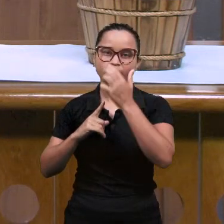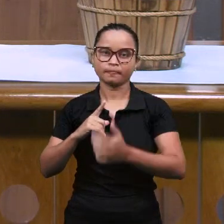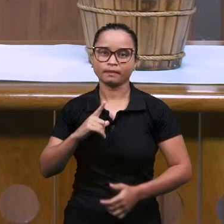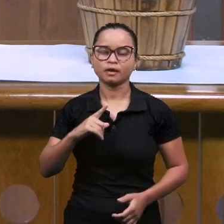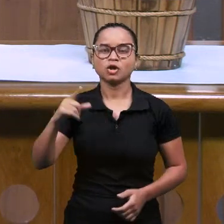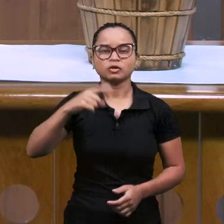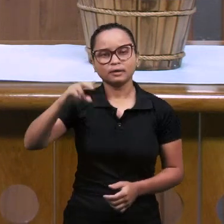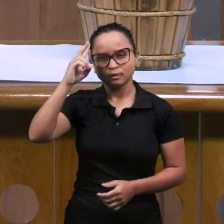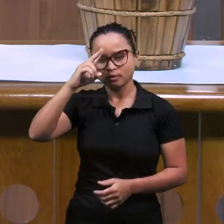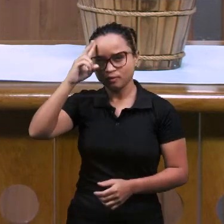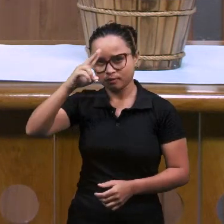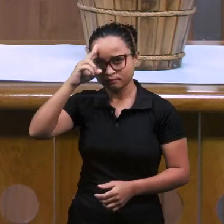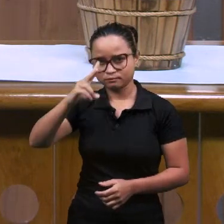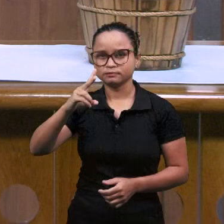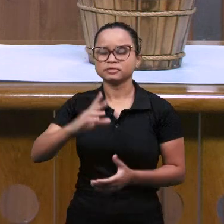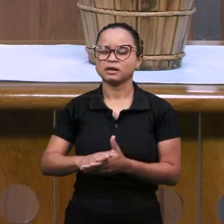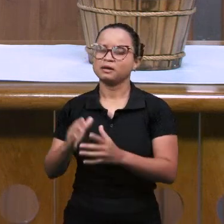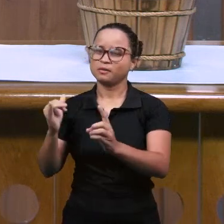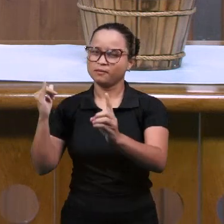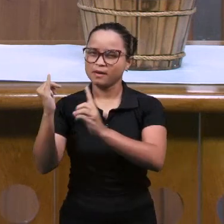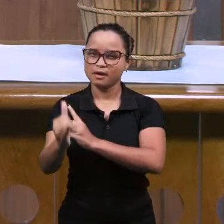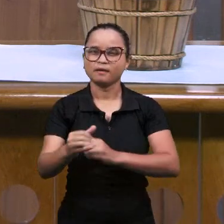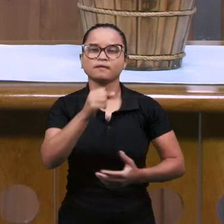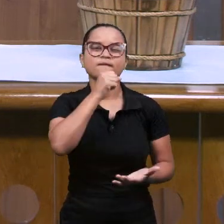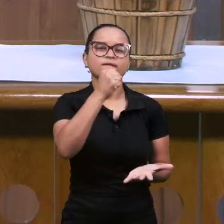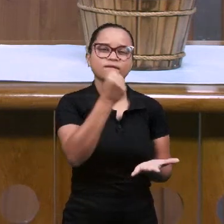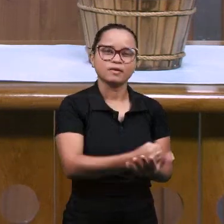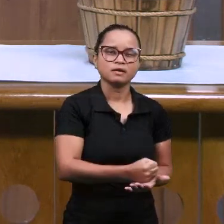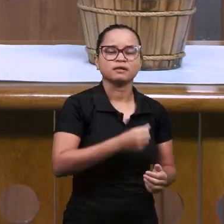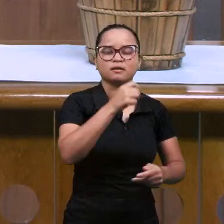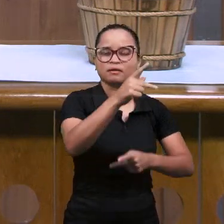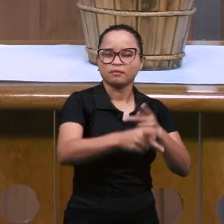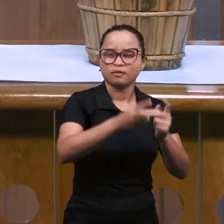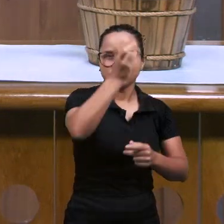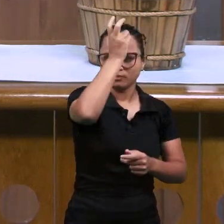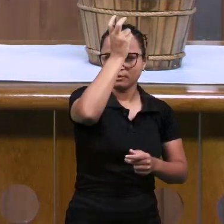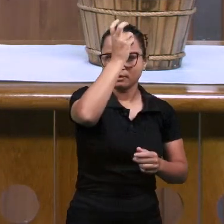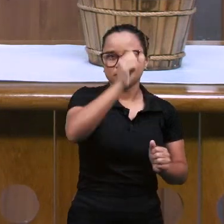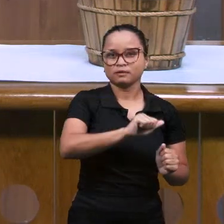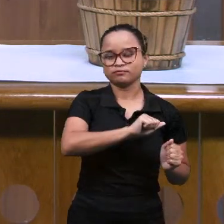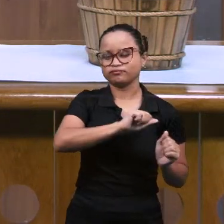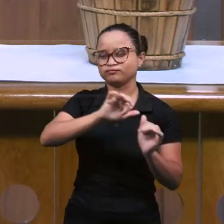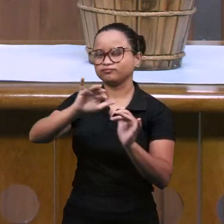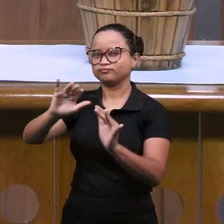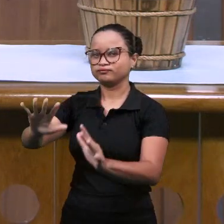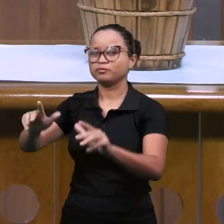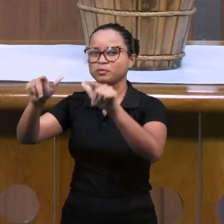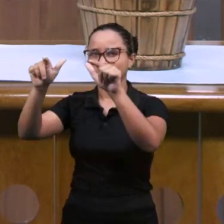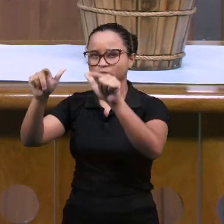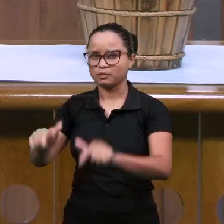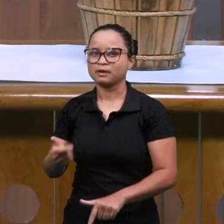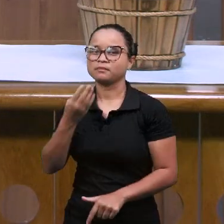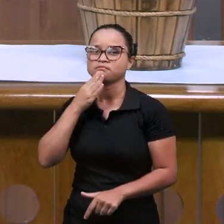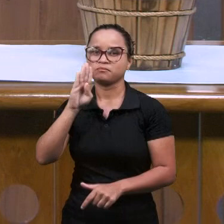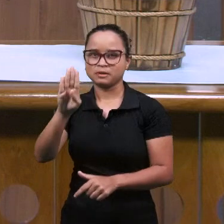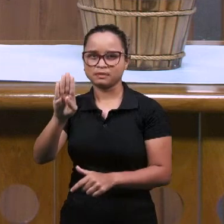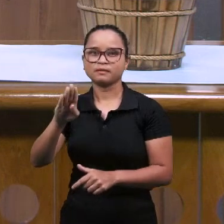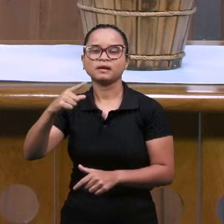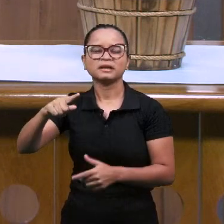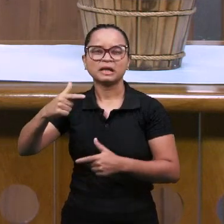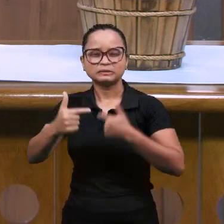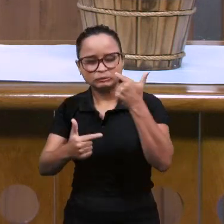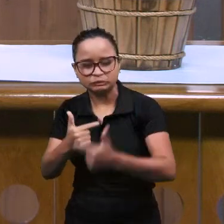prophétique. Dans l'Ancien Testament, un peuple qui a quitté l'Égypte est allé à la terre de Canaan, ses luttes, ses